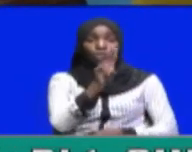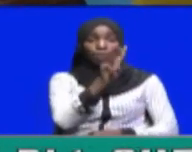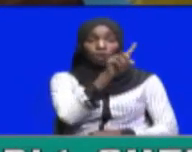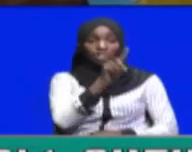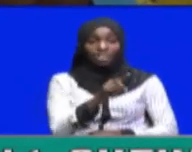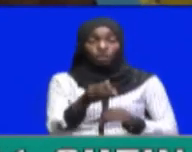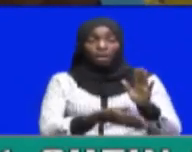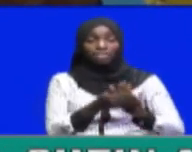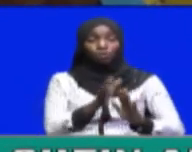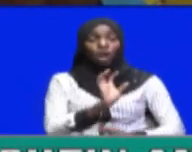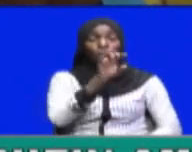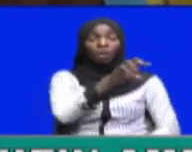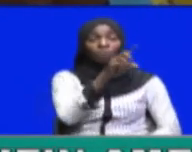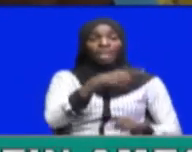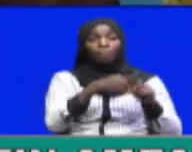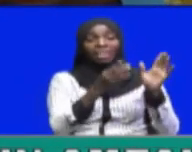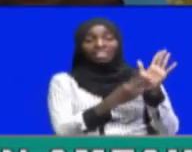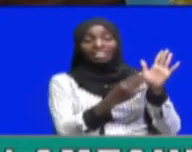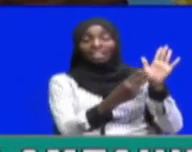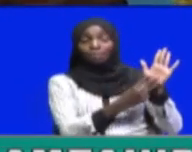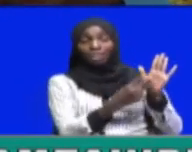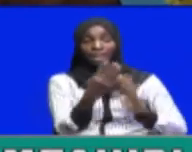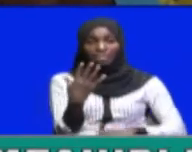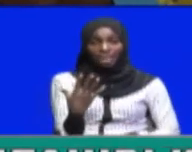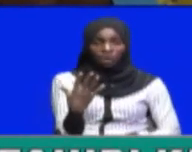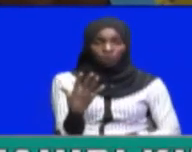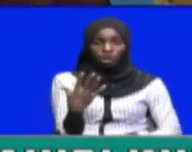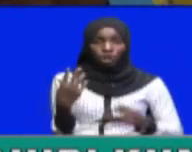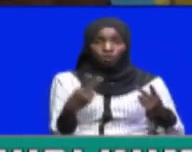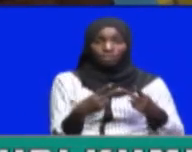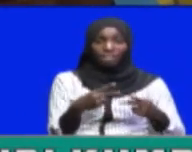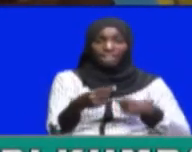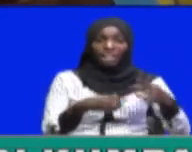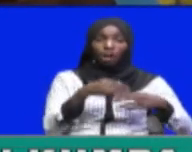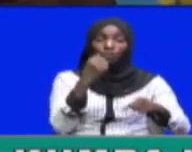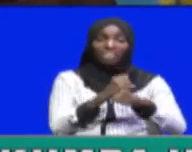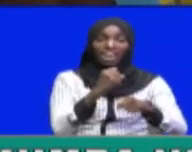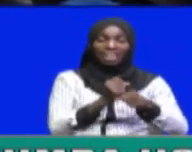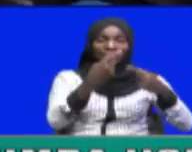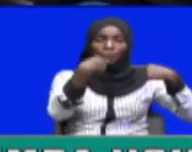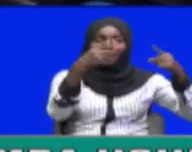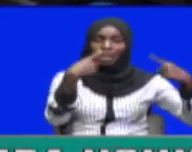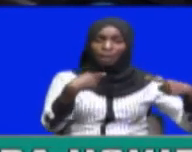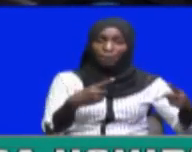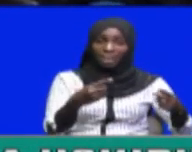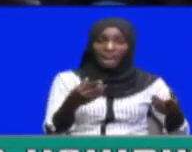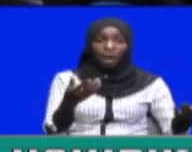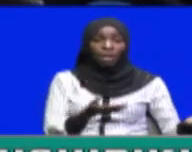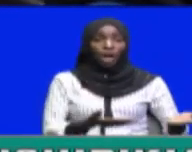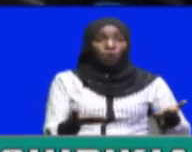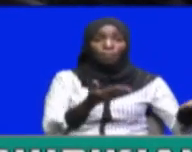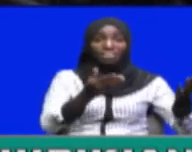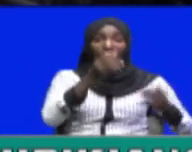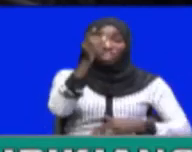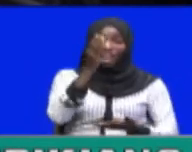1985 tangu kuanzishwa kwake, na limekuwa likifanya kazi mbalimbali kuhamasisha haki za watu hao kwa